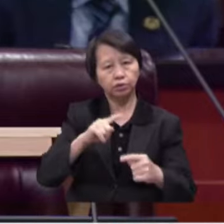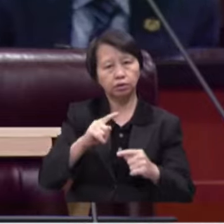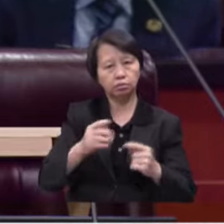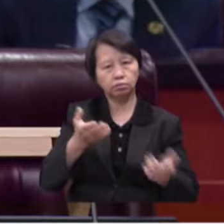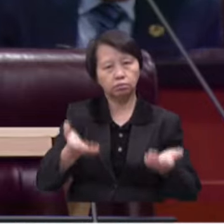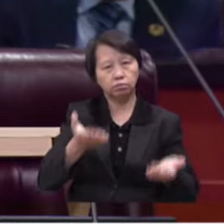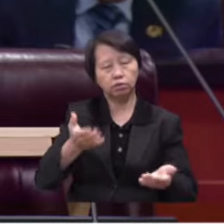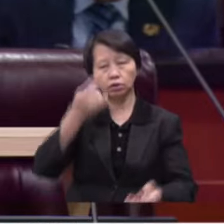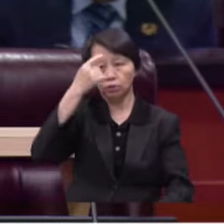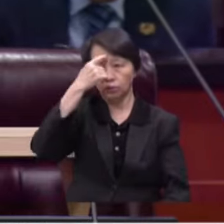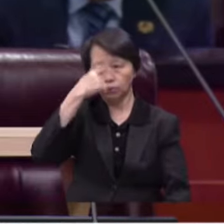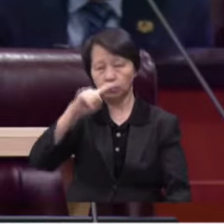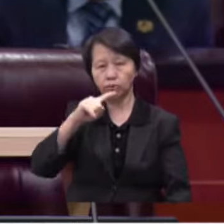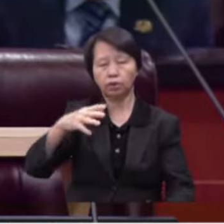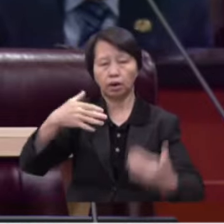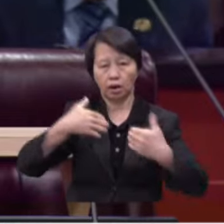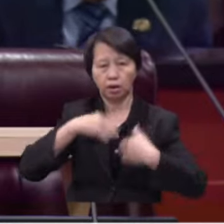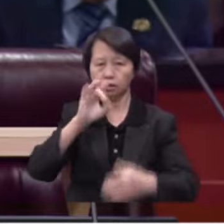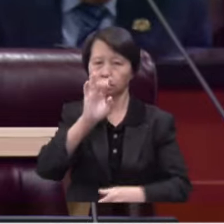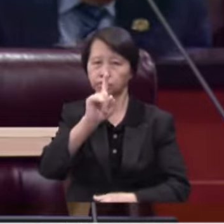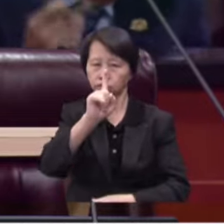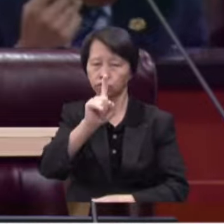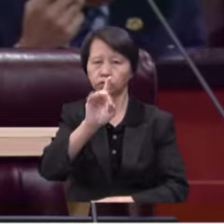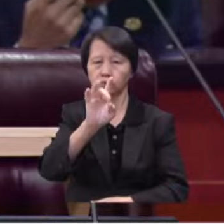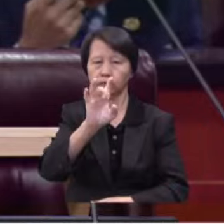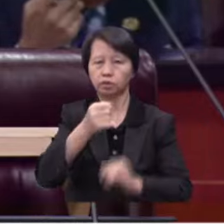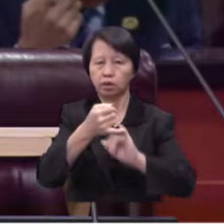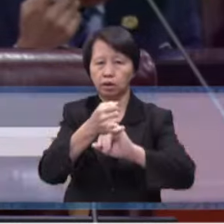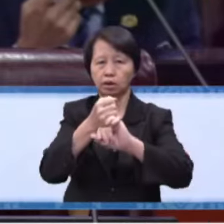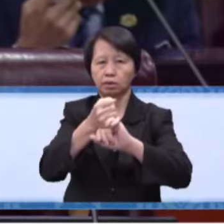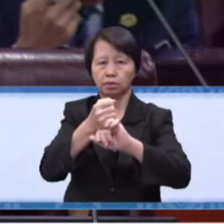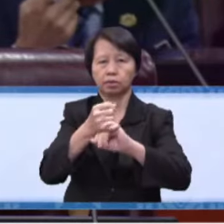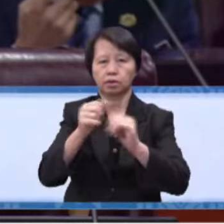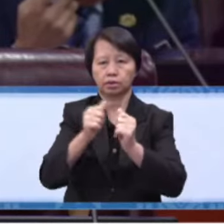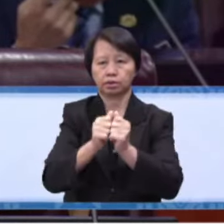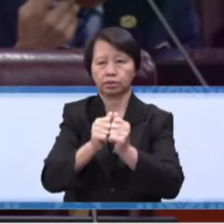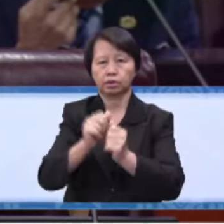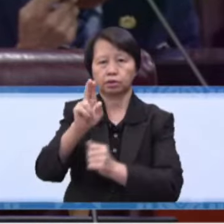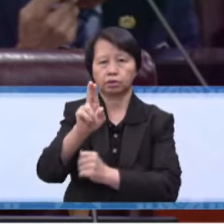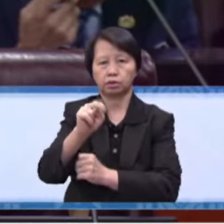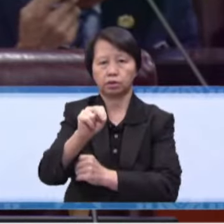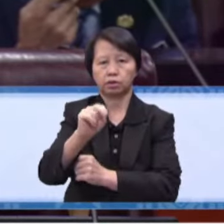untuk mengadakan suatu perjanjian bersama